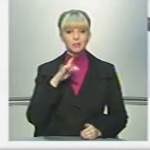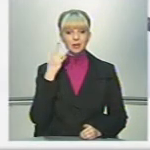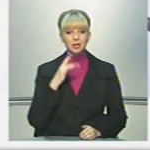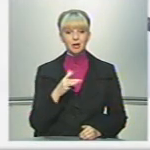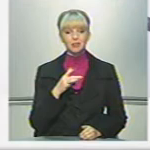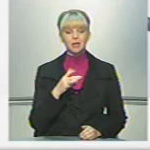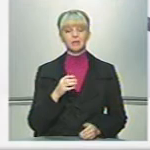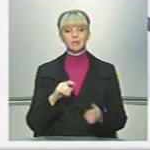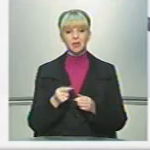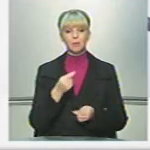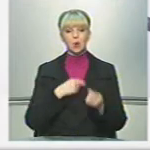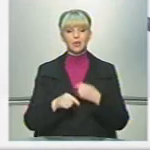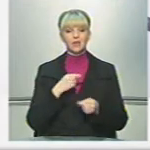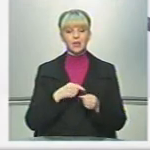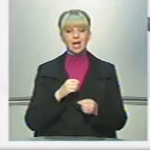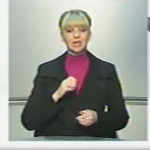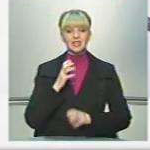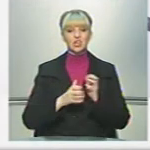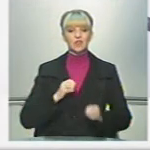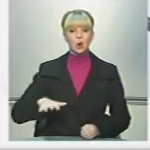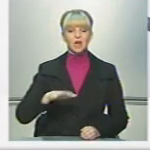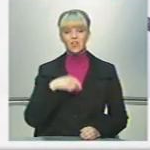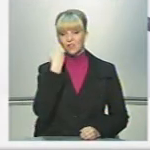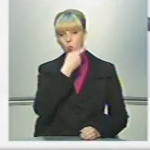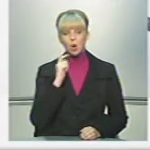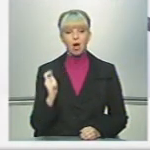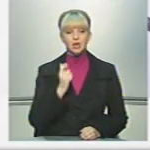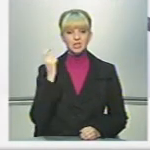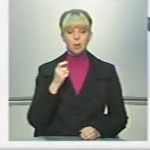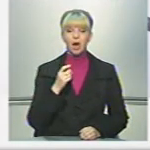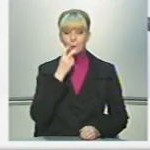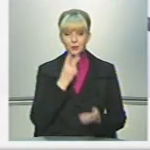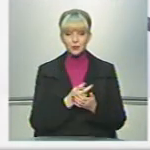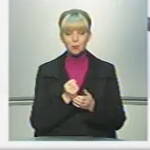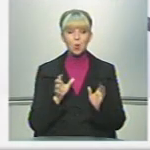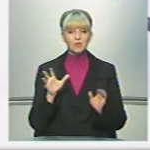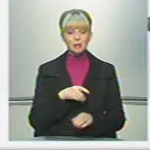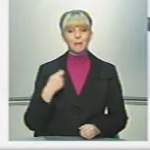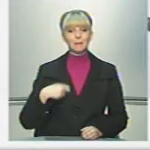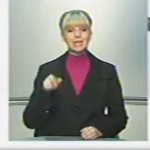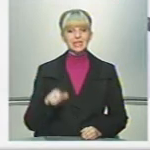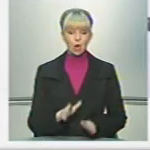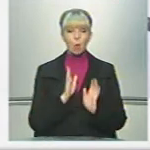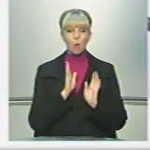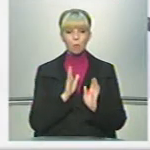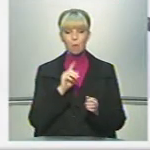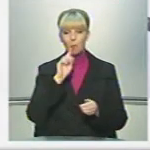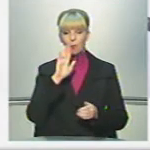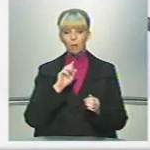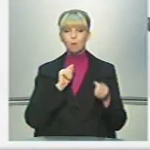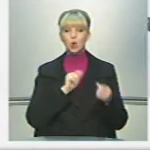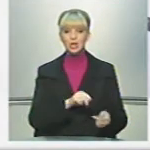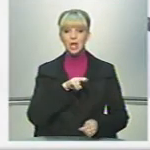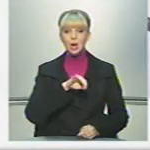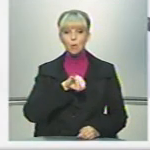Штати повертаються на світову арену в ролі господаря. А судячи по всьому, президентом буде противник